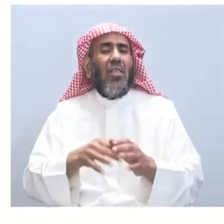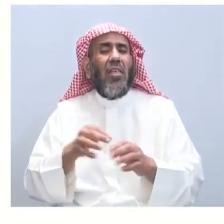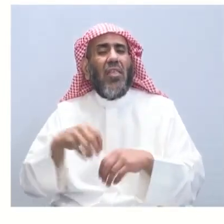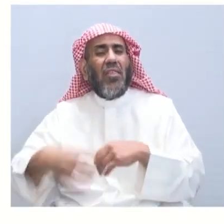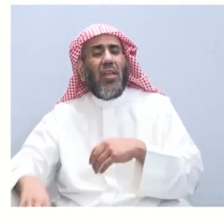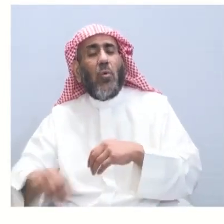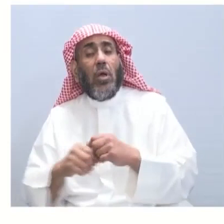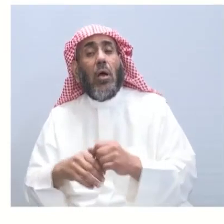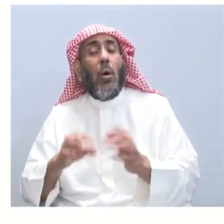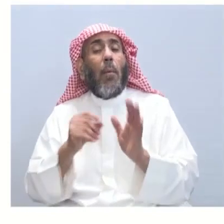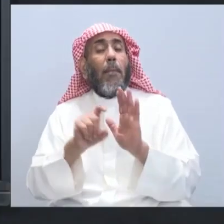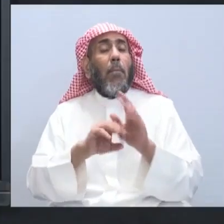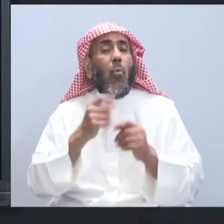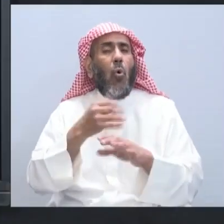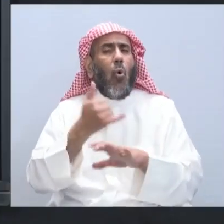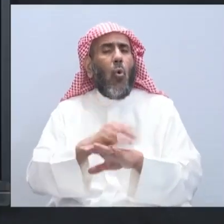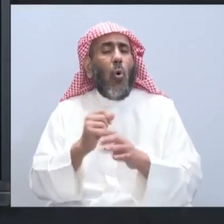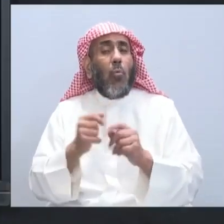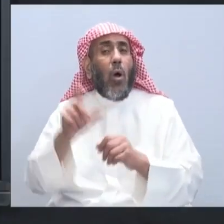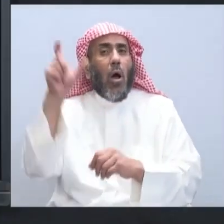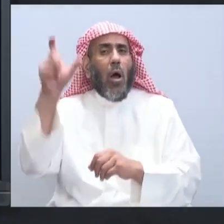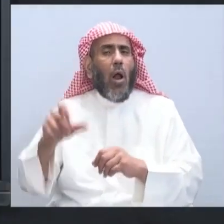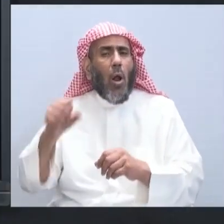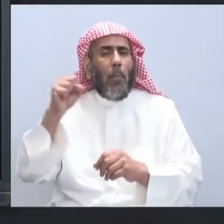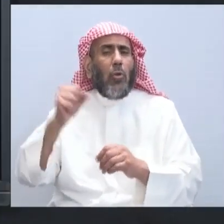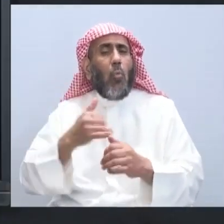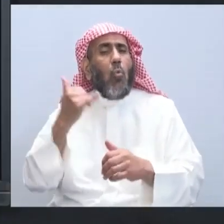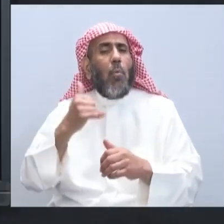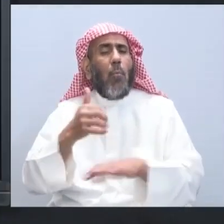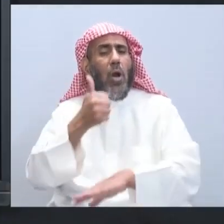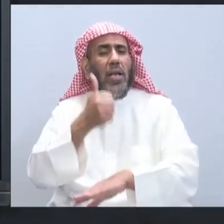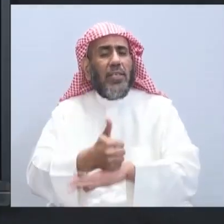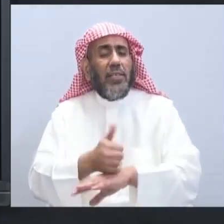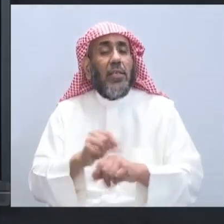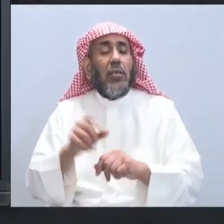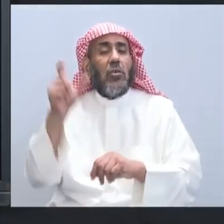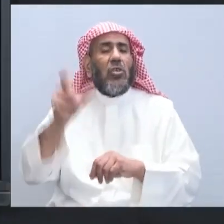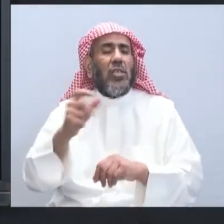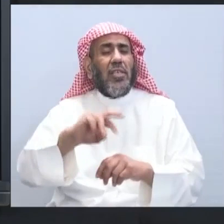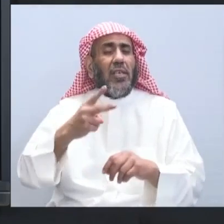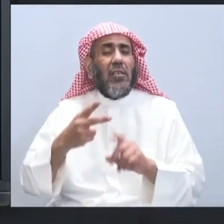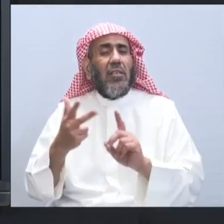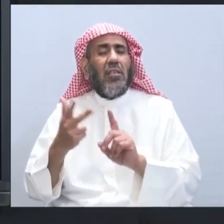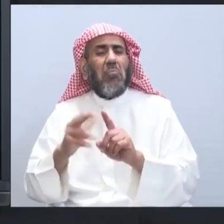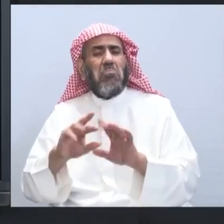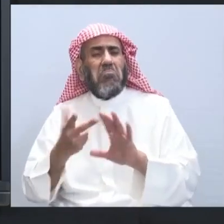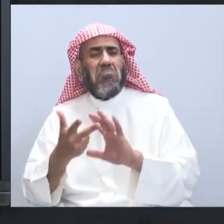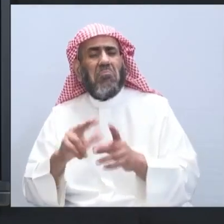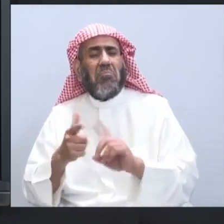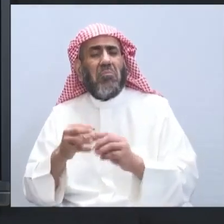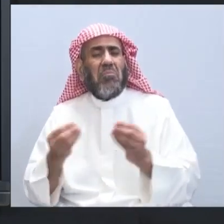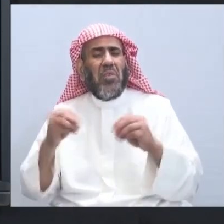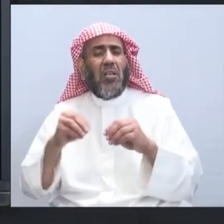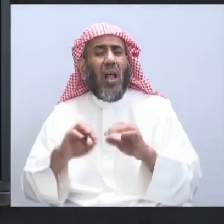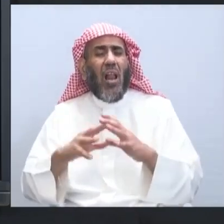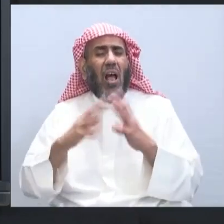محور القصه اما شخصيه هو البطل ما يسمى ببطل شص المحوريه او شخصيه شخصيتان ان كان يعني زادت